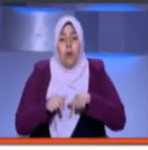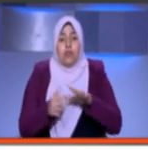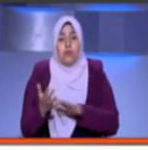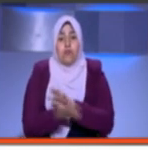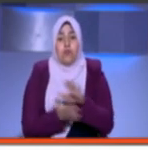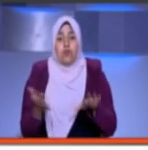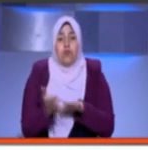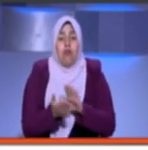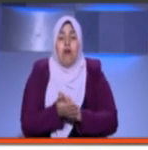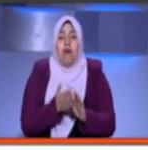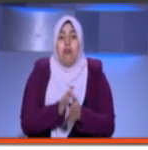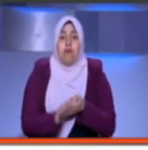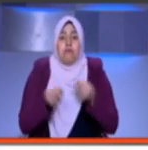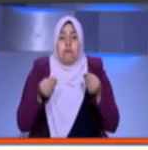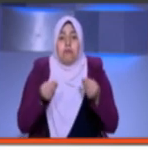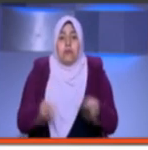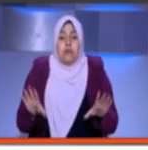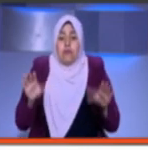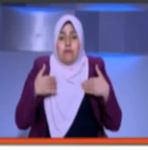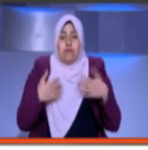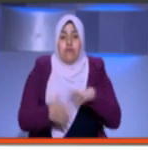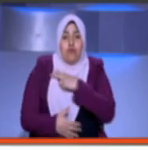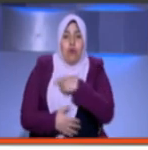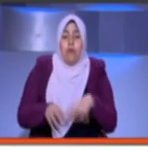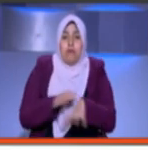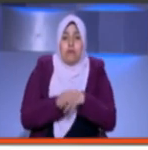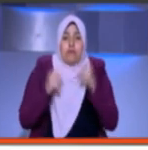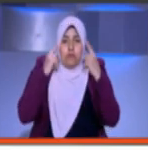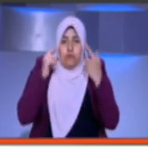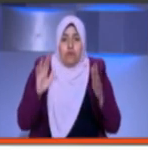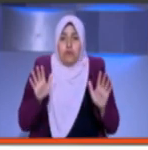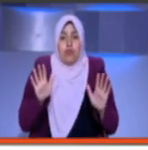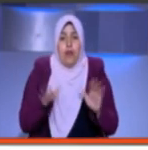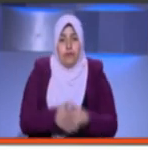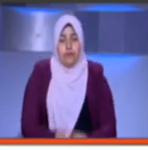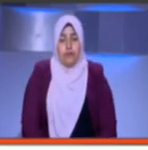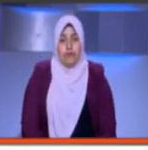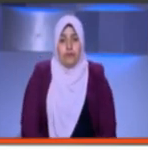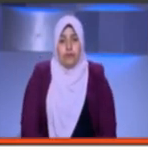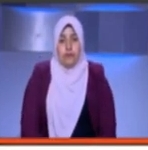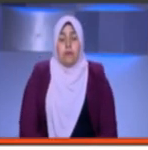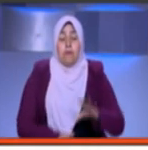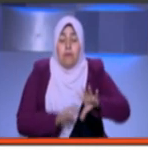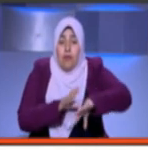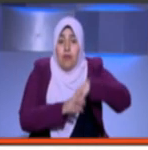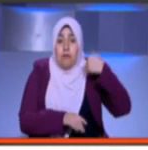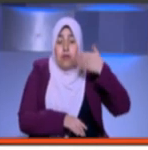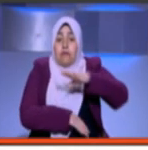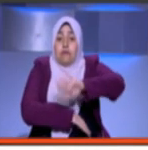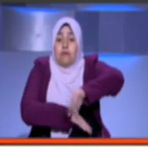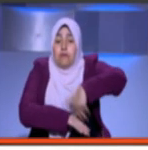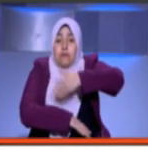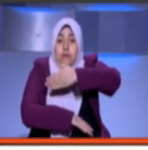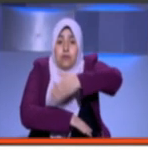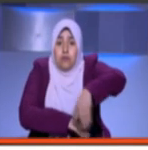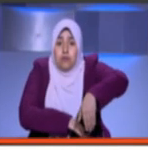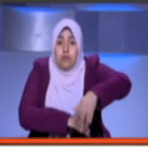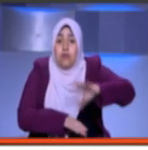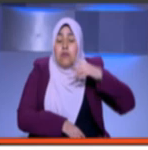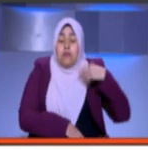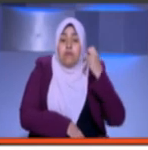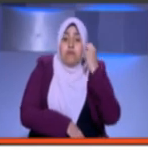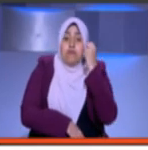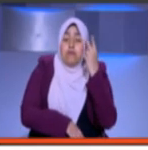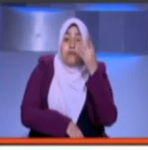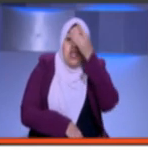خارج الأيدي بعد أن تخطت الأعداد المتوقعة من الإصابات